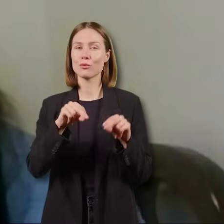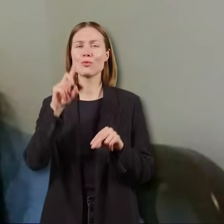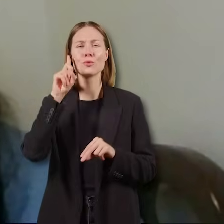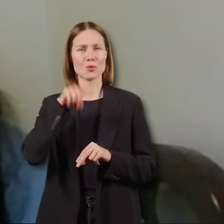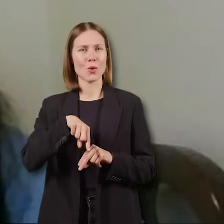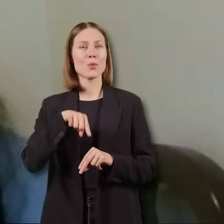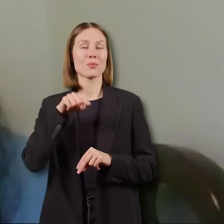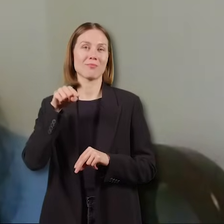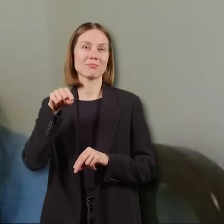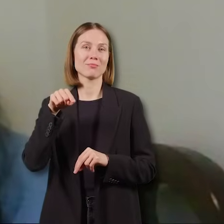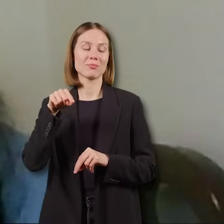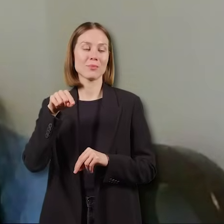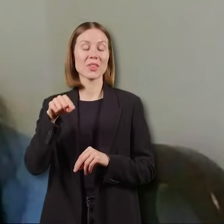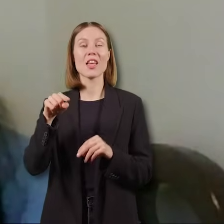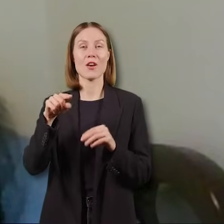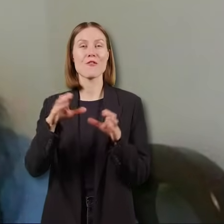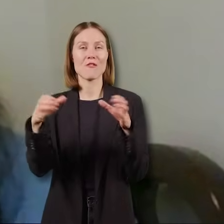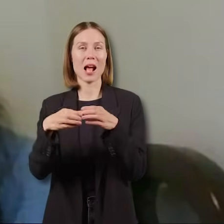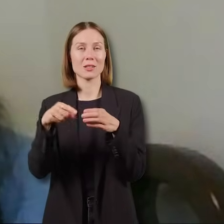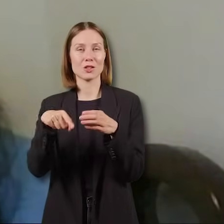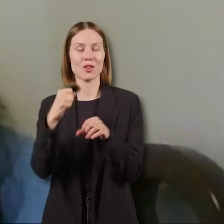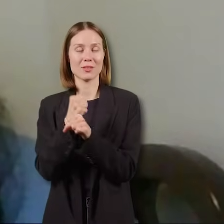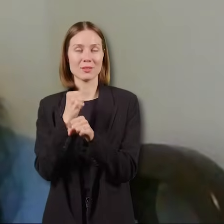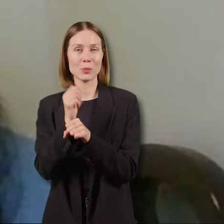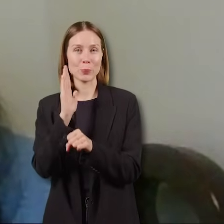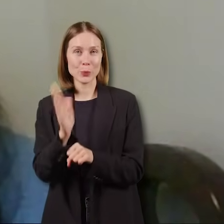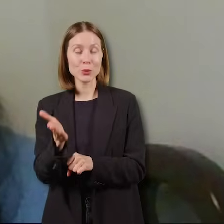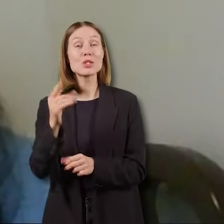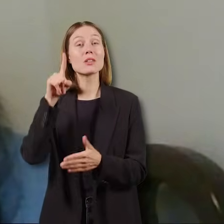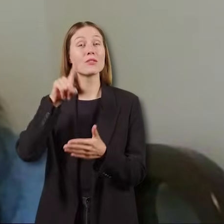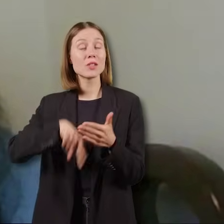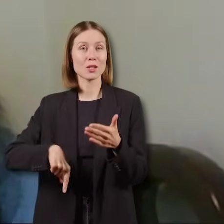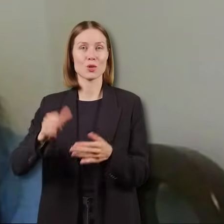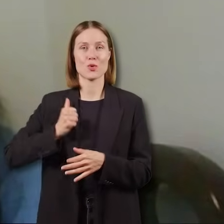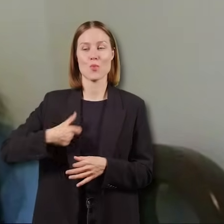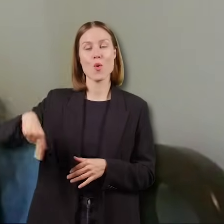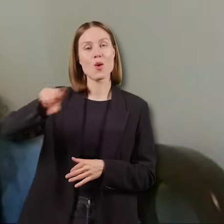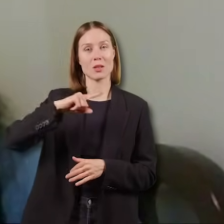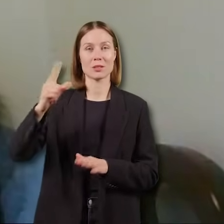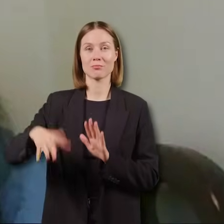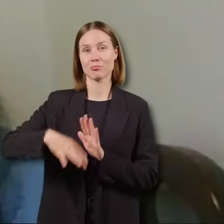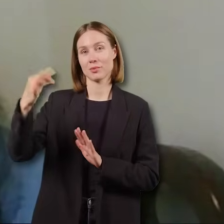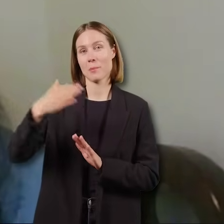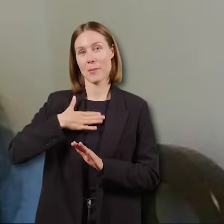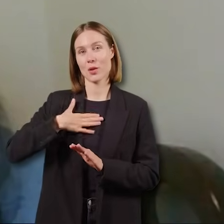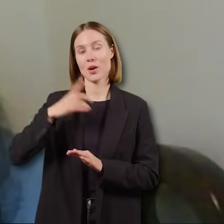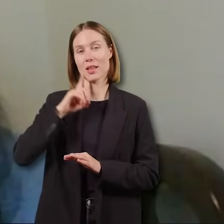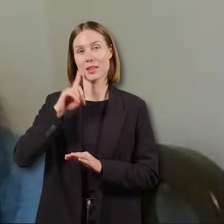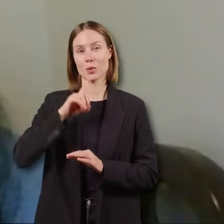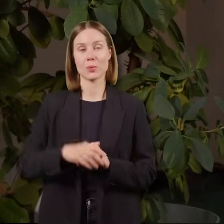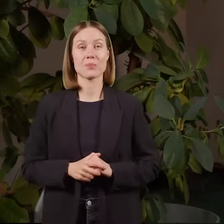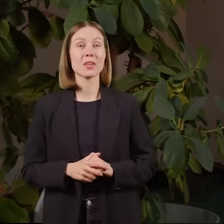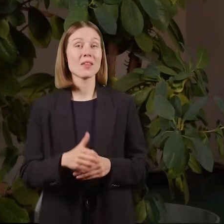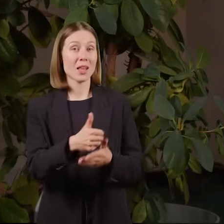kad dirbsiu šioje frakcijoje ir tikiu, kad gyventojai pasirinks mano kandidatūrą.